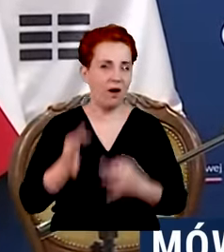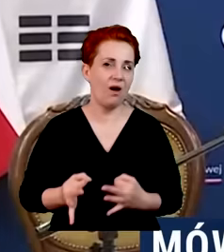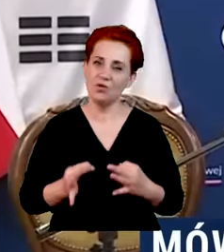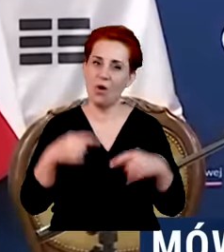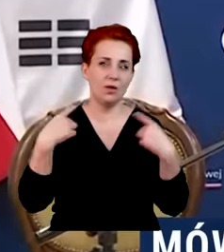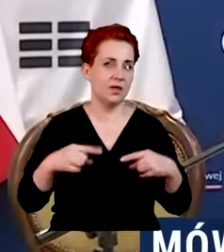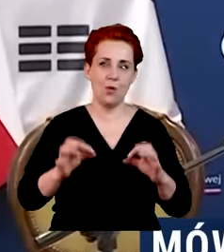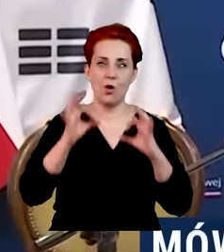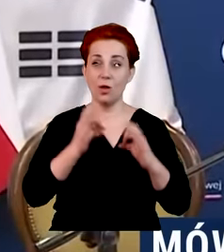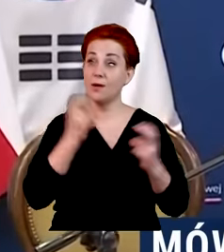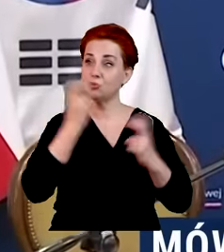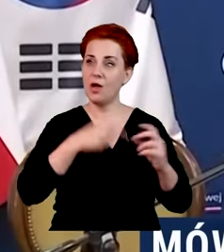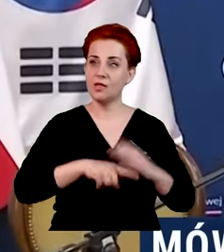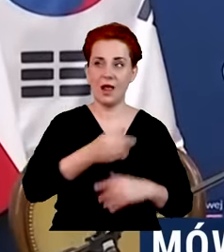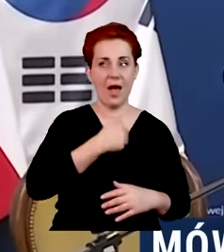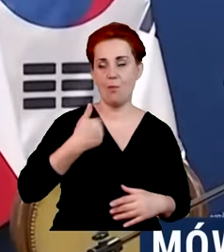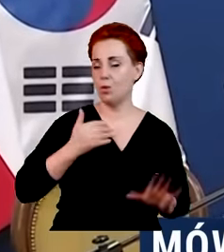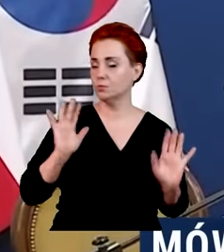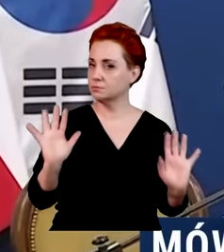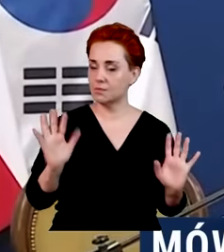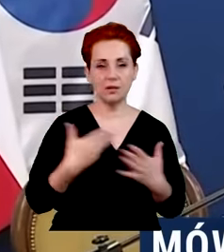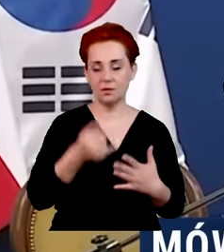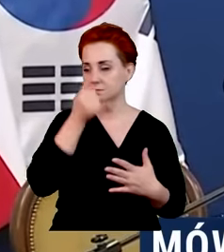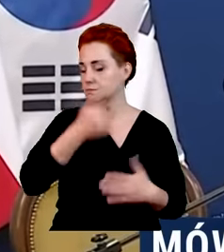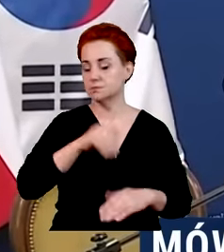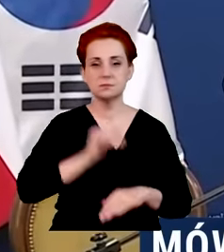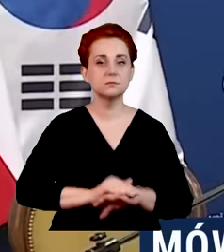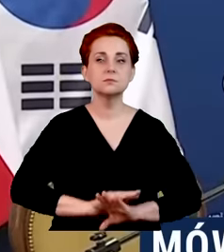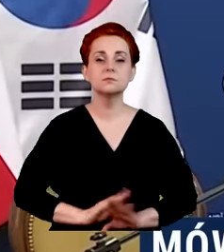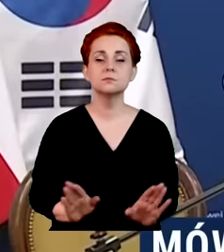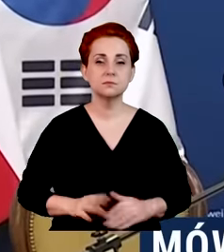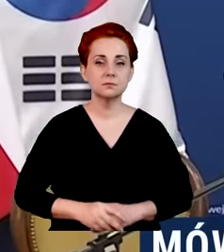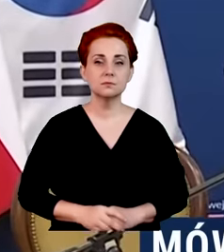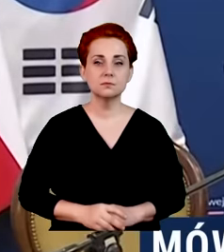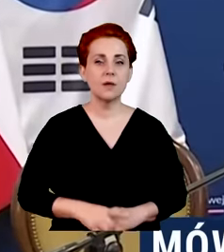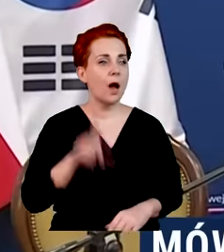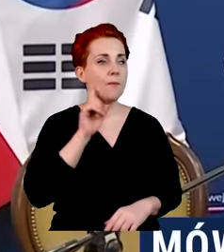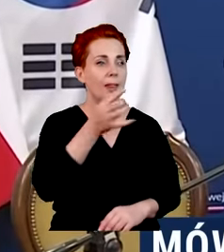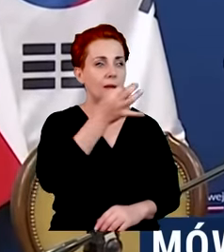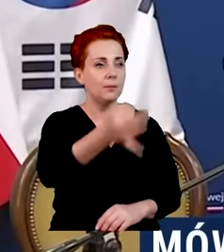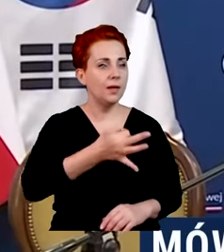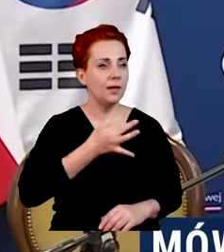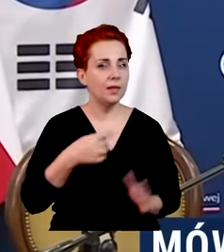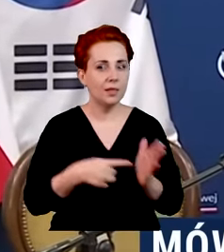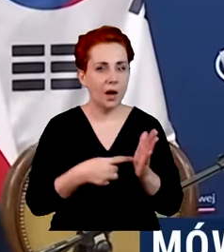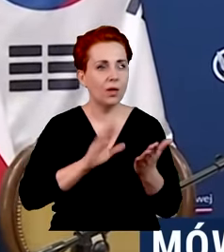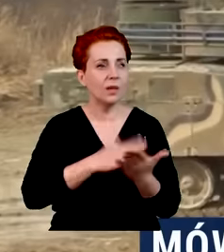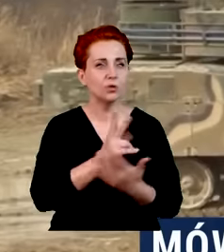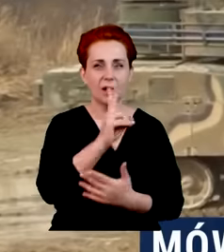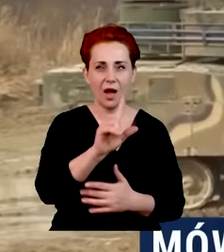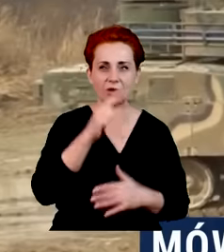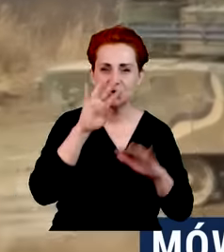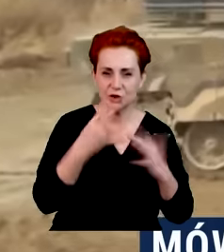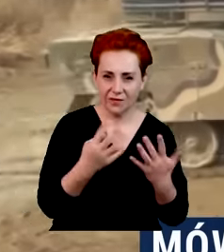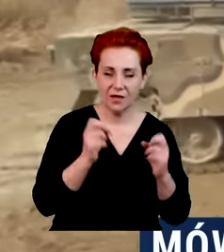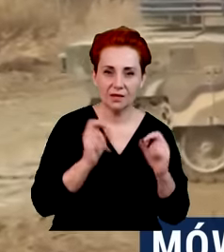dobre atrakcyjne dla Polski że nie mogliśmy się na nie zgodzić jeżeli chodzi bo pytał pan o na przykład K9 to